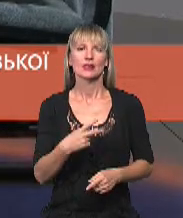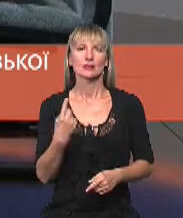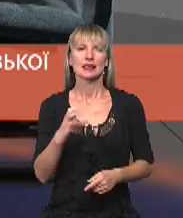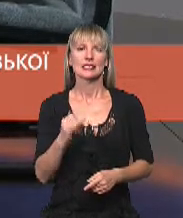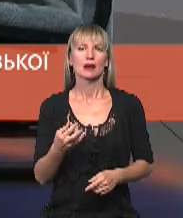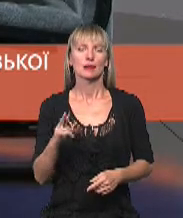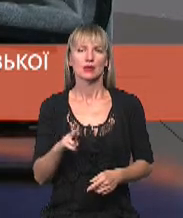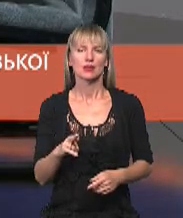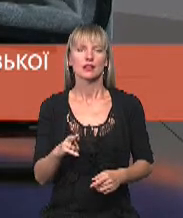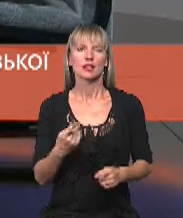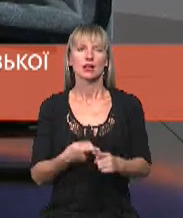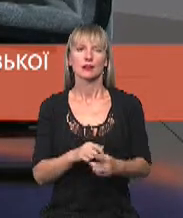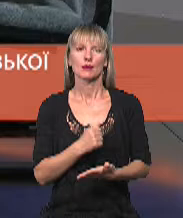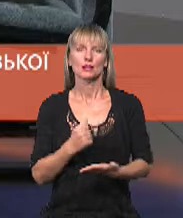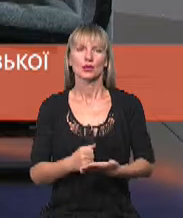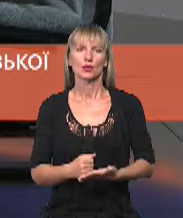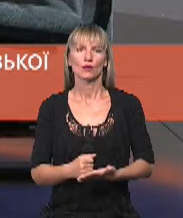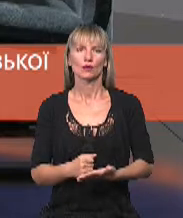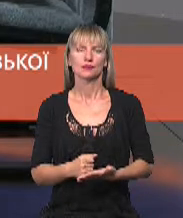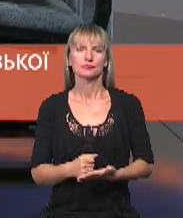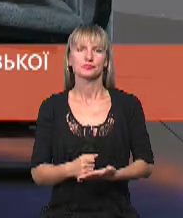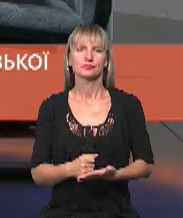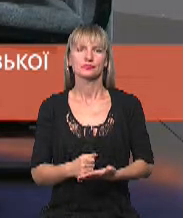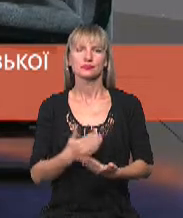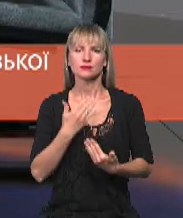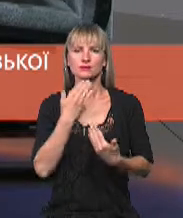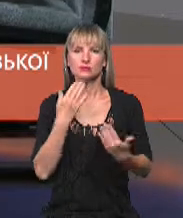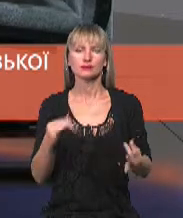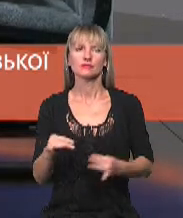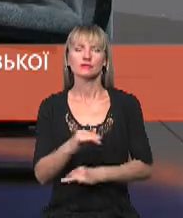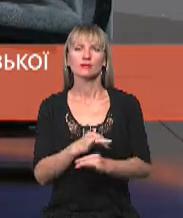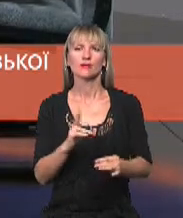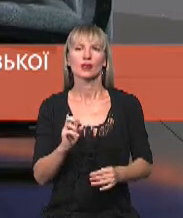21 серпня оця постанова. Останнє засідання кабінету. Останнє